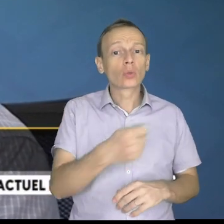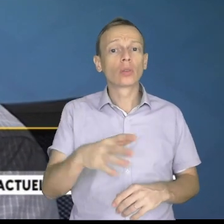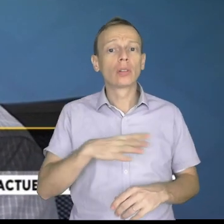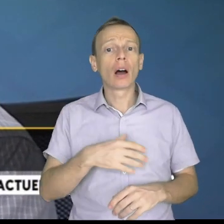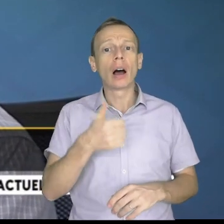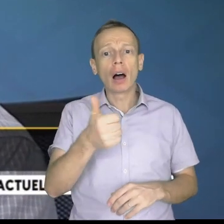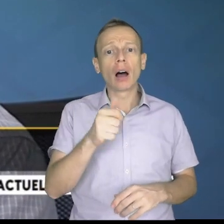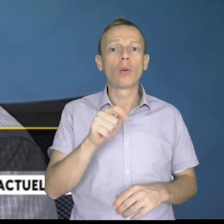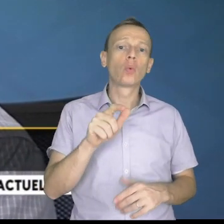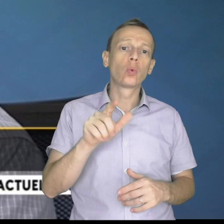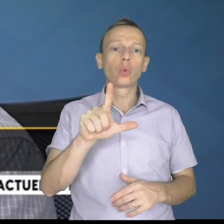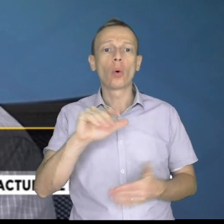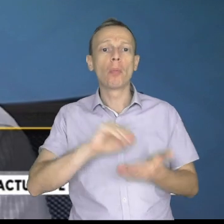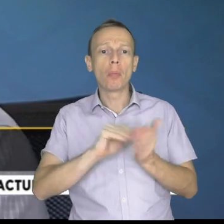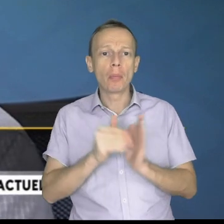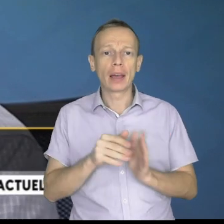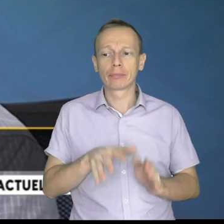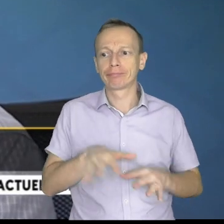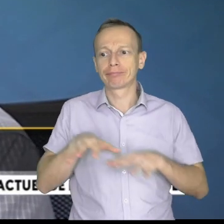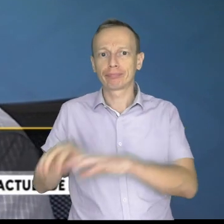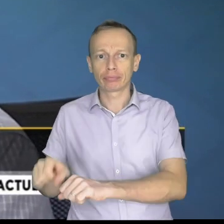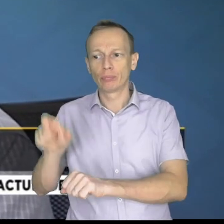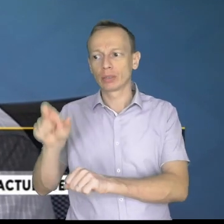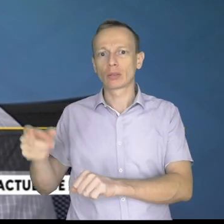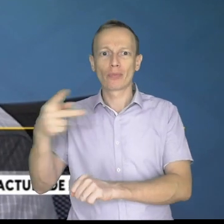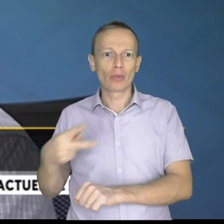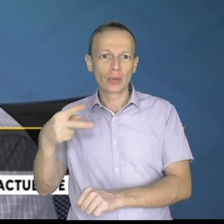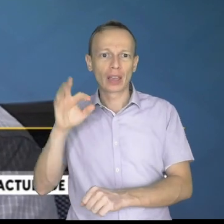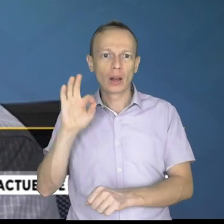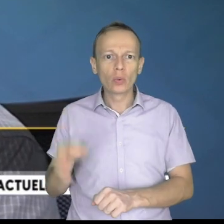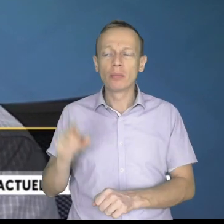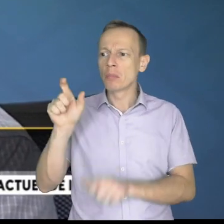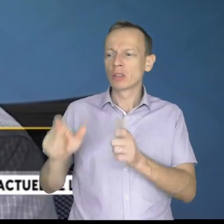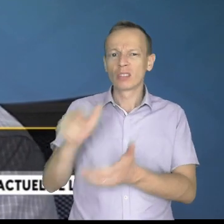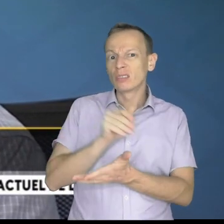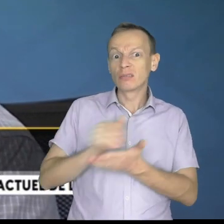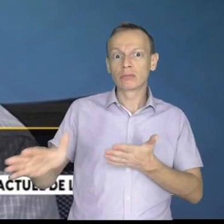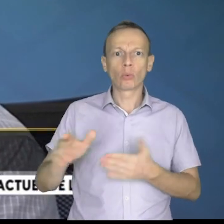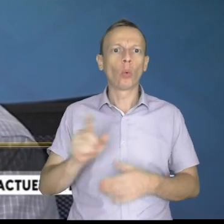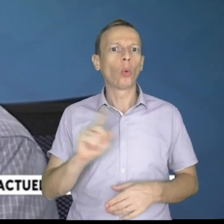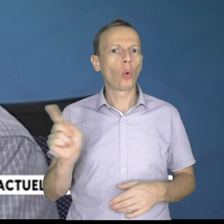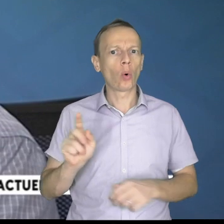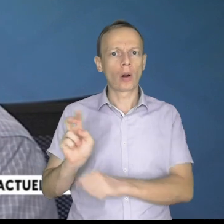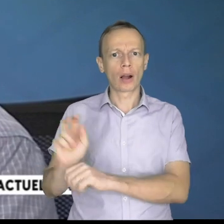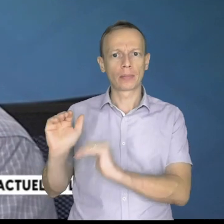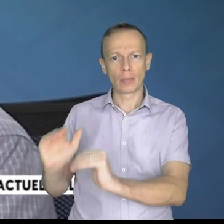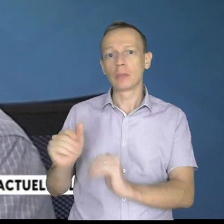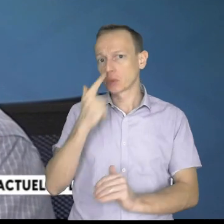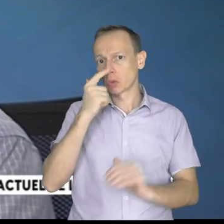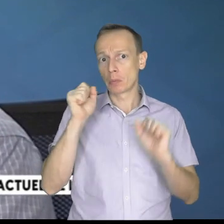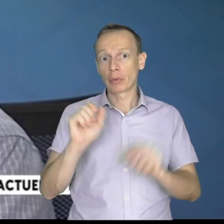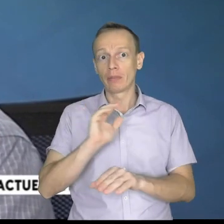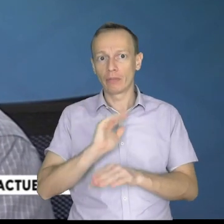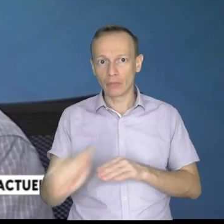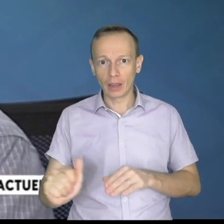aura 1 ou 2 mètres d'expropriation, mais ça, on ne va pas mettre les gens à la rue. Et je pense que c'est